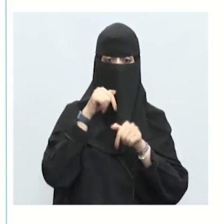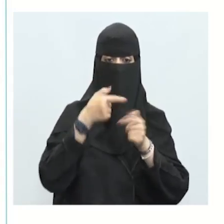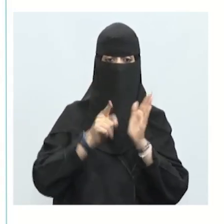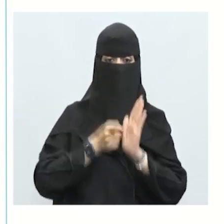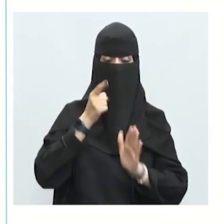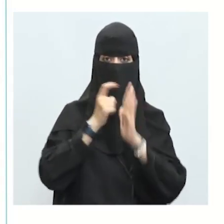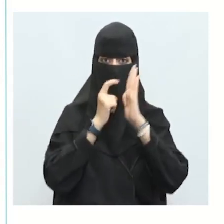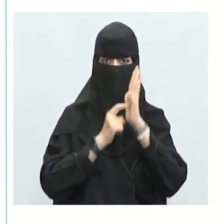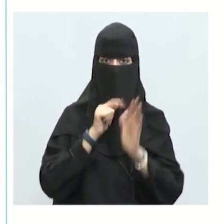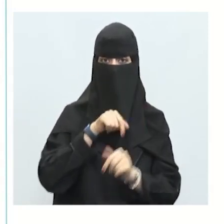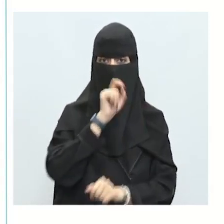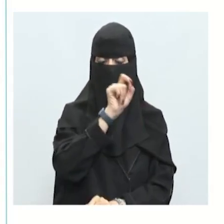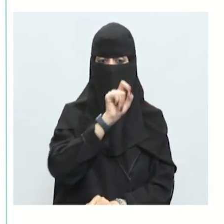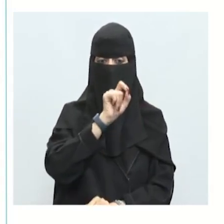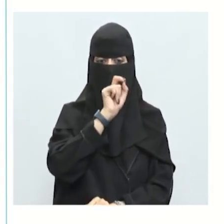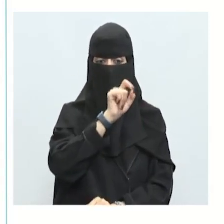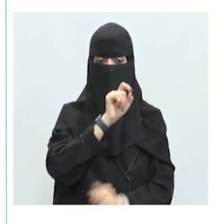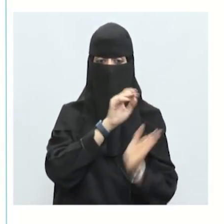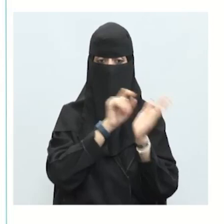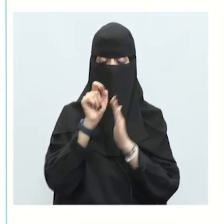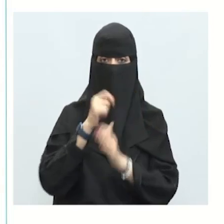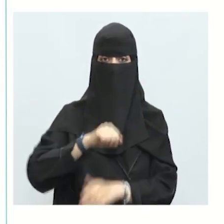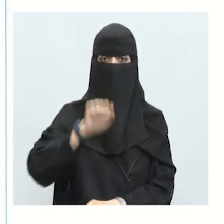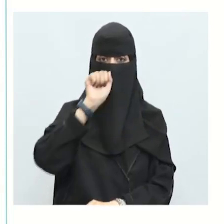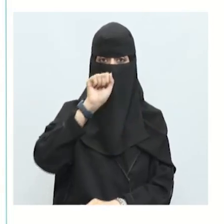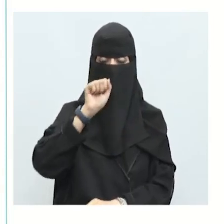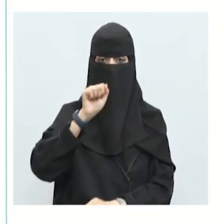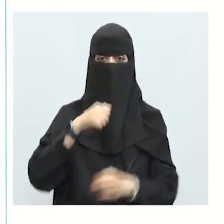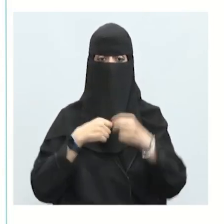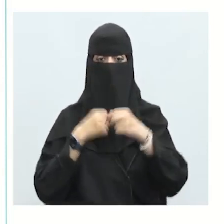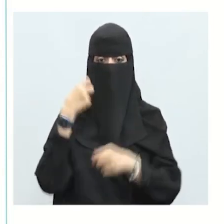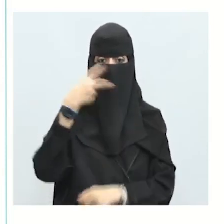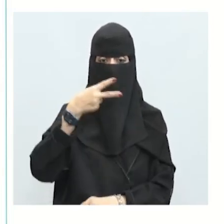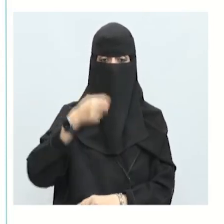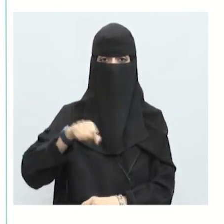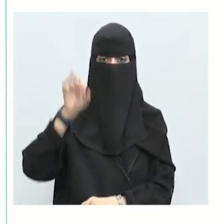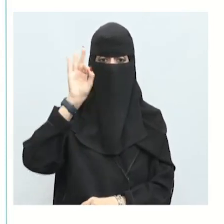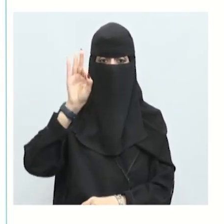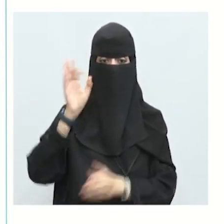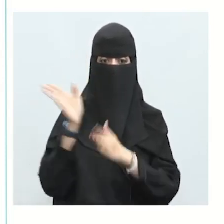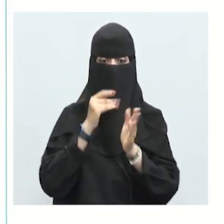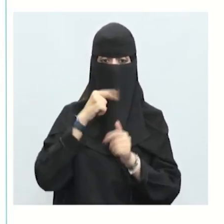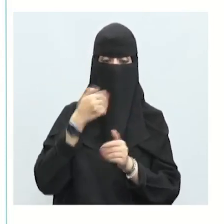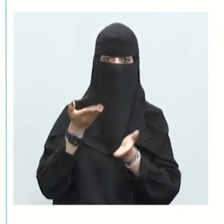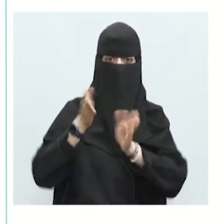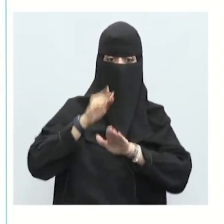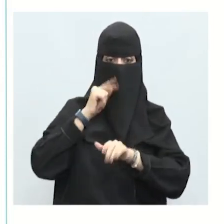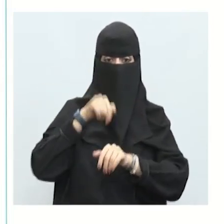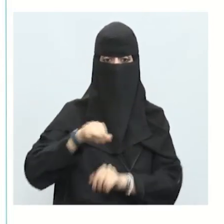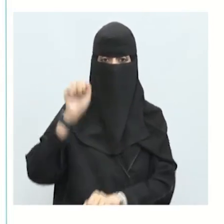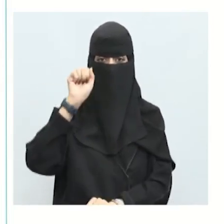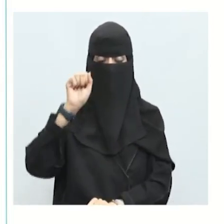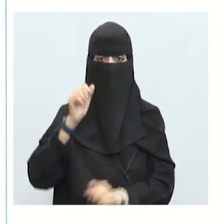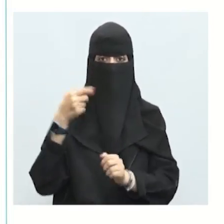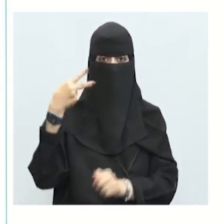اول شرط اللي هو اف اي اكبر من البي اند اللي هو اي اكبر من السي